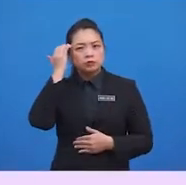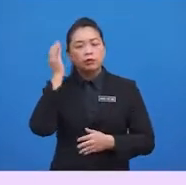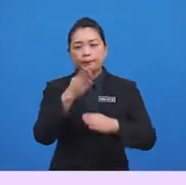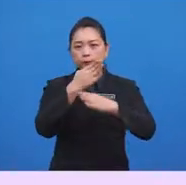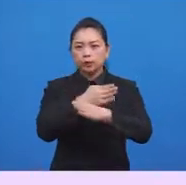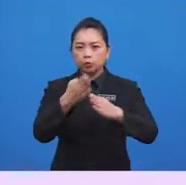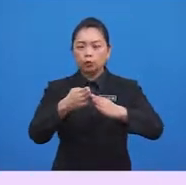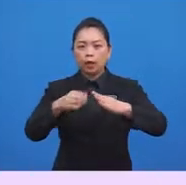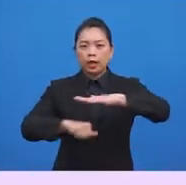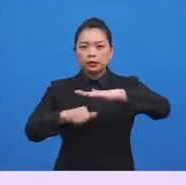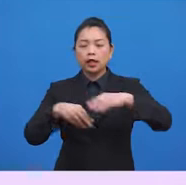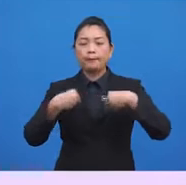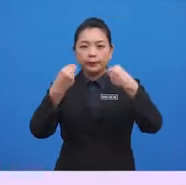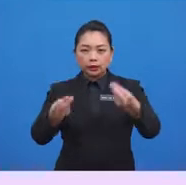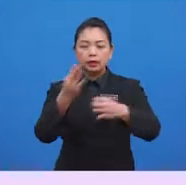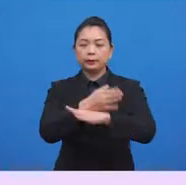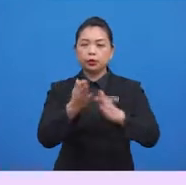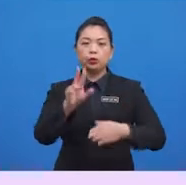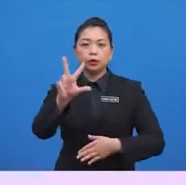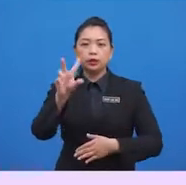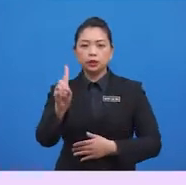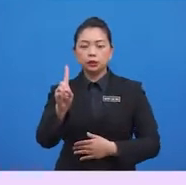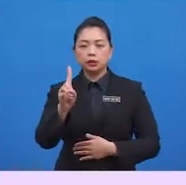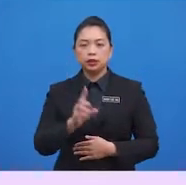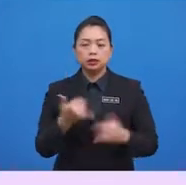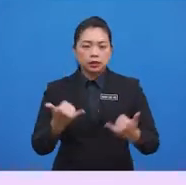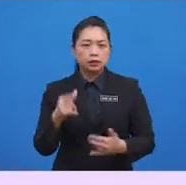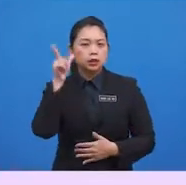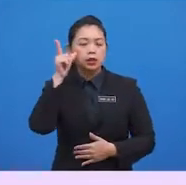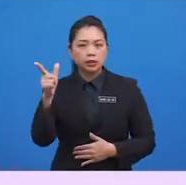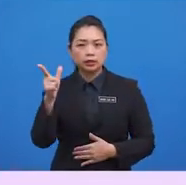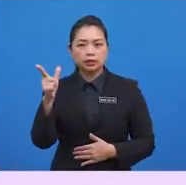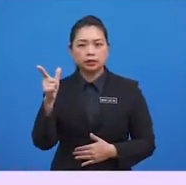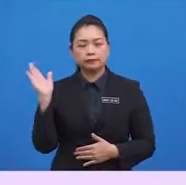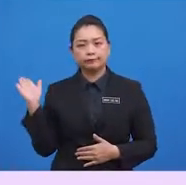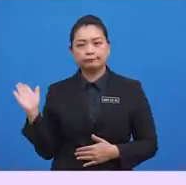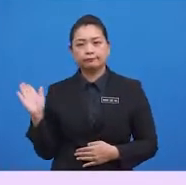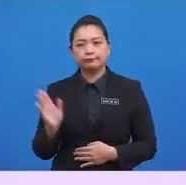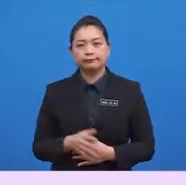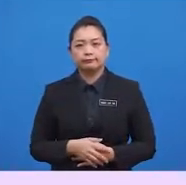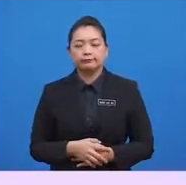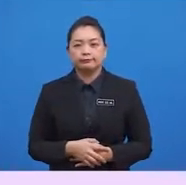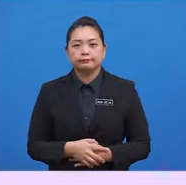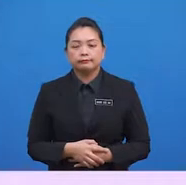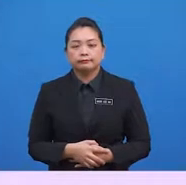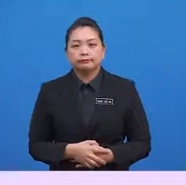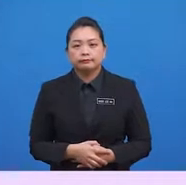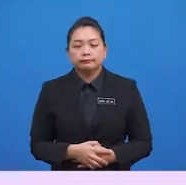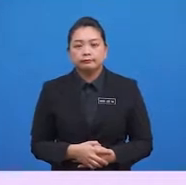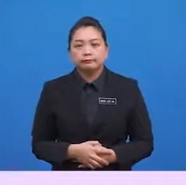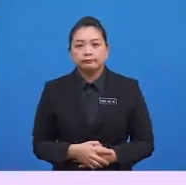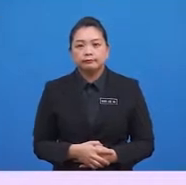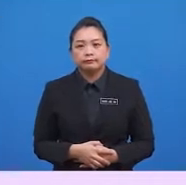asas bagi bentuk tiga dimensi. Mari kita lihat paparan seterusnya. Sebentar tadi kita